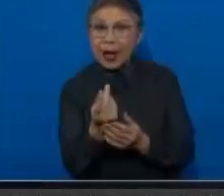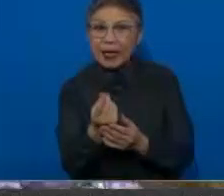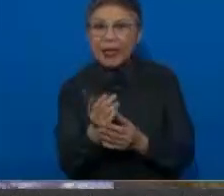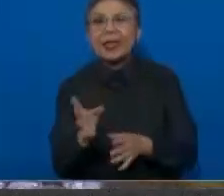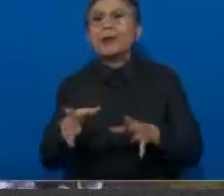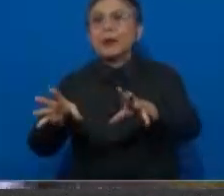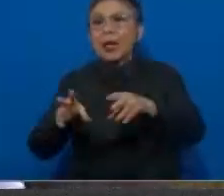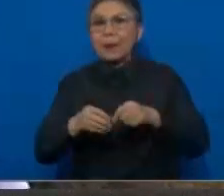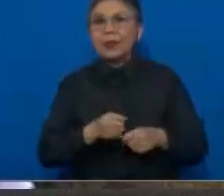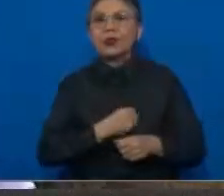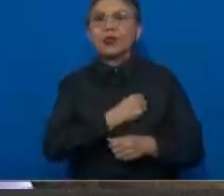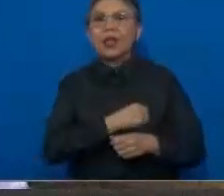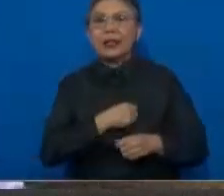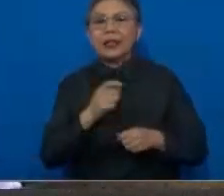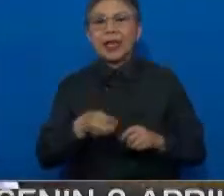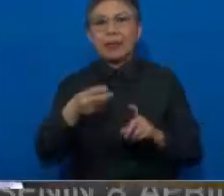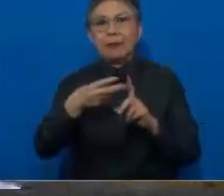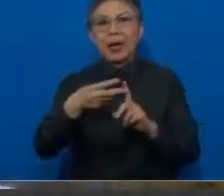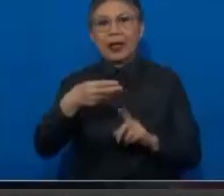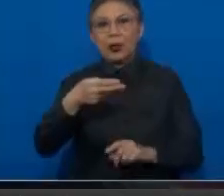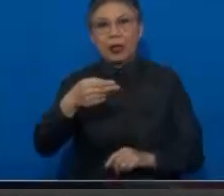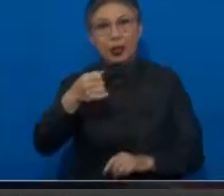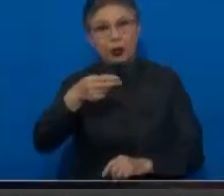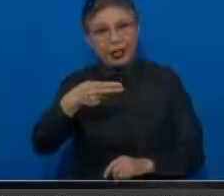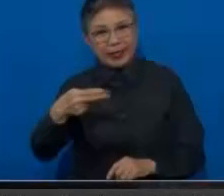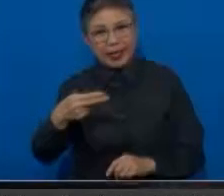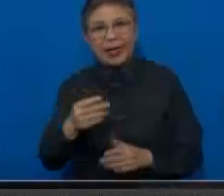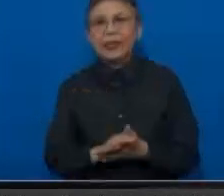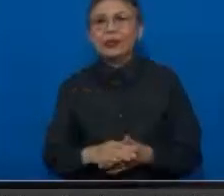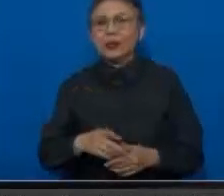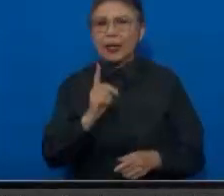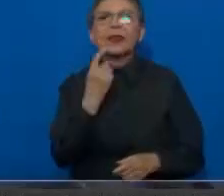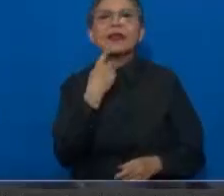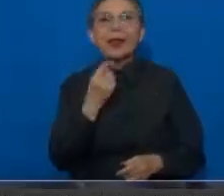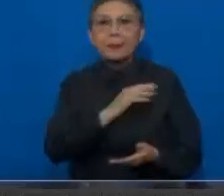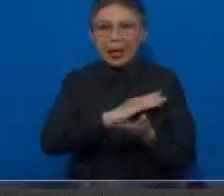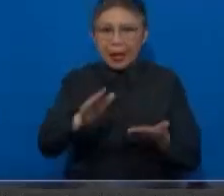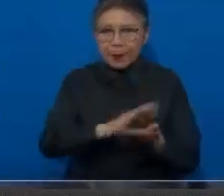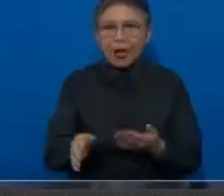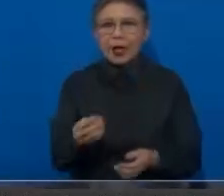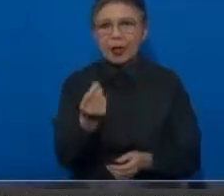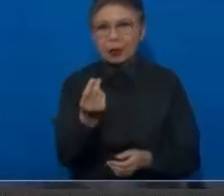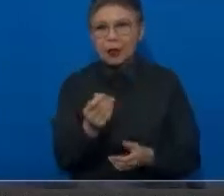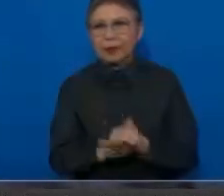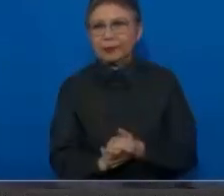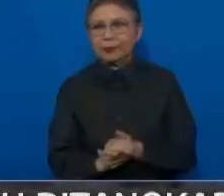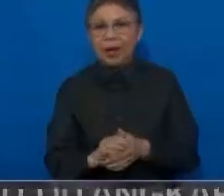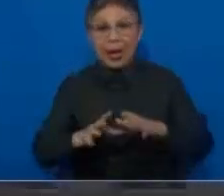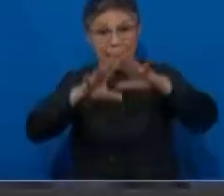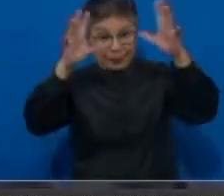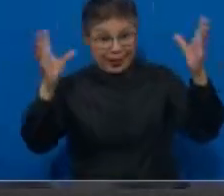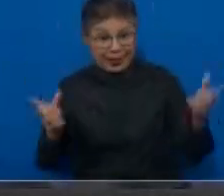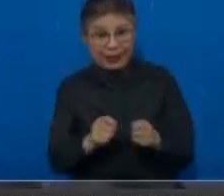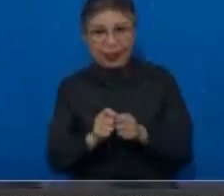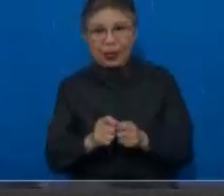tentang larangan-larangan penggunaan uang dalam buket yang bisa melanggar hukum. Untuk buket menggunakan uang itu tidak